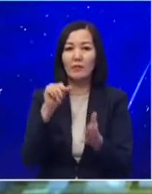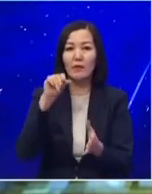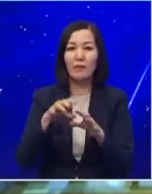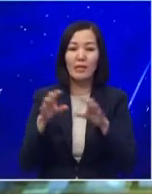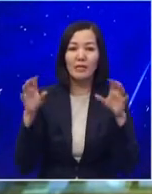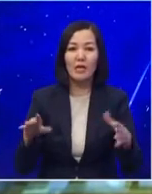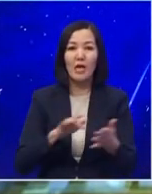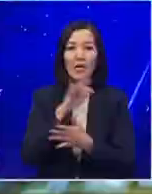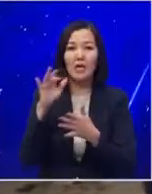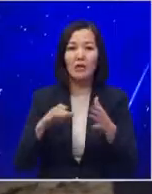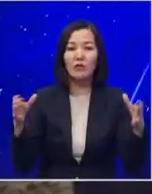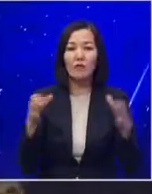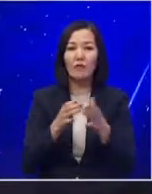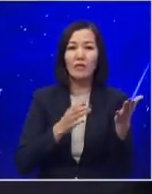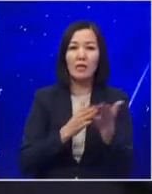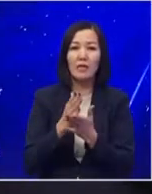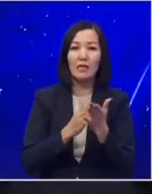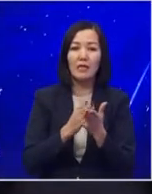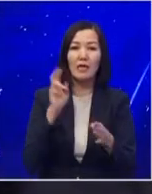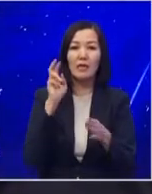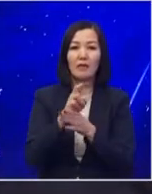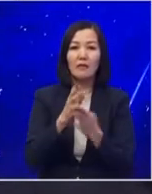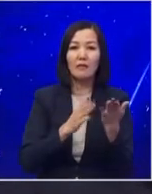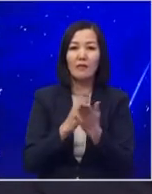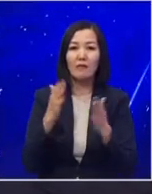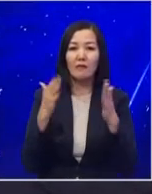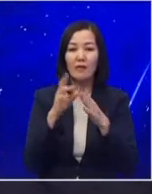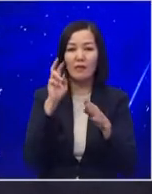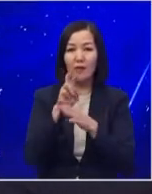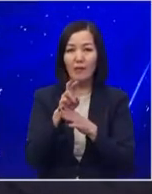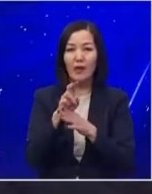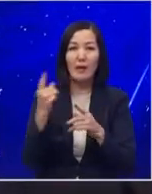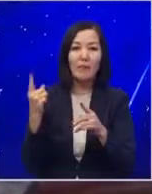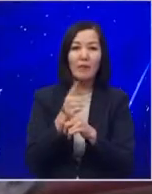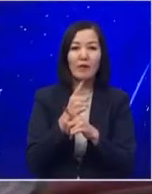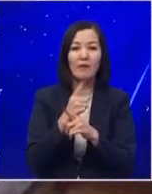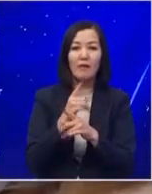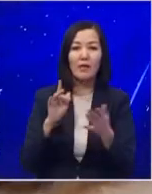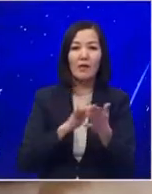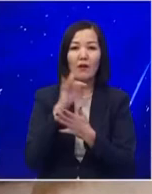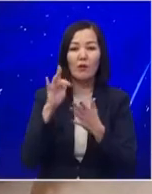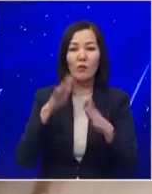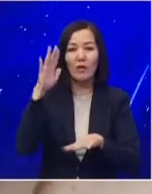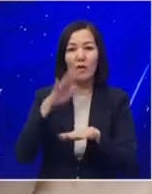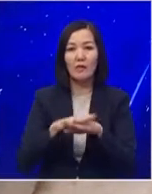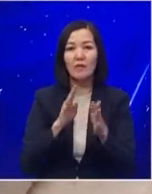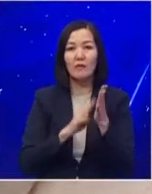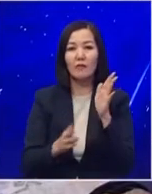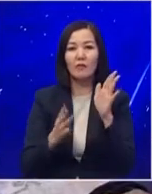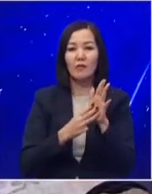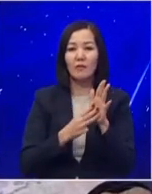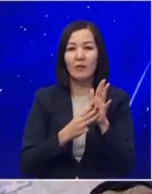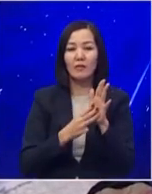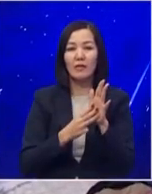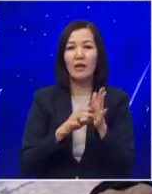городского совета ветеранов навести у ветеранов их томах первая глава города посетил 98 десятилетнюю